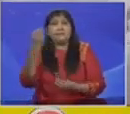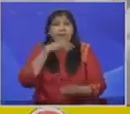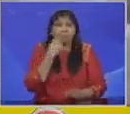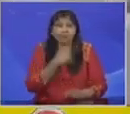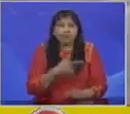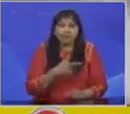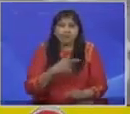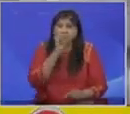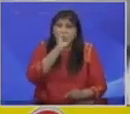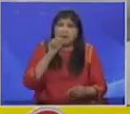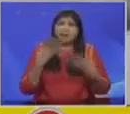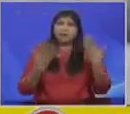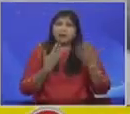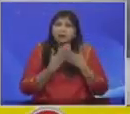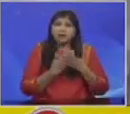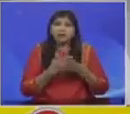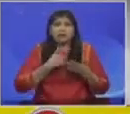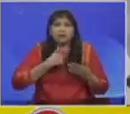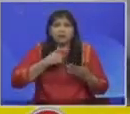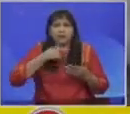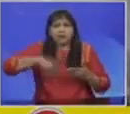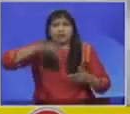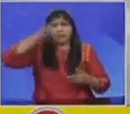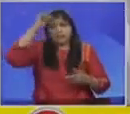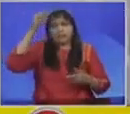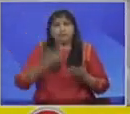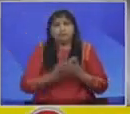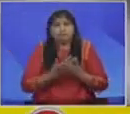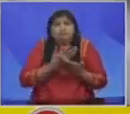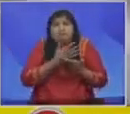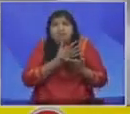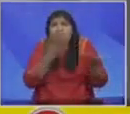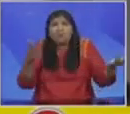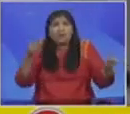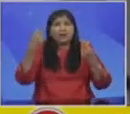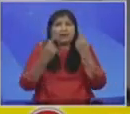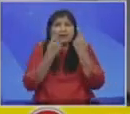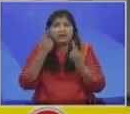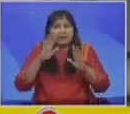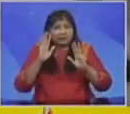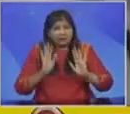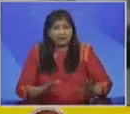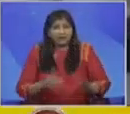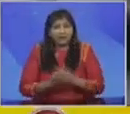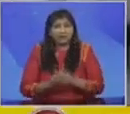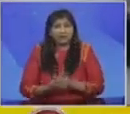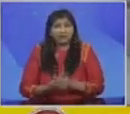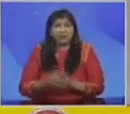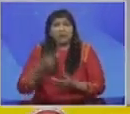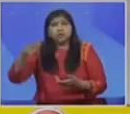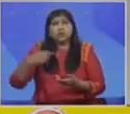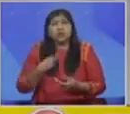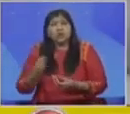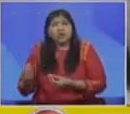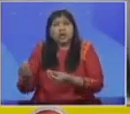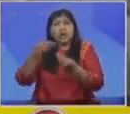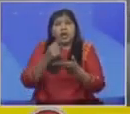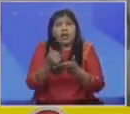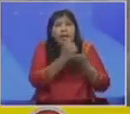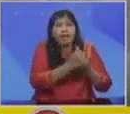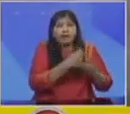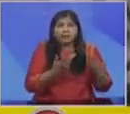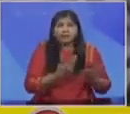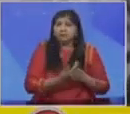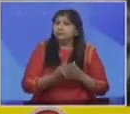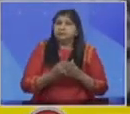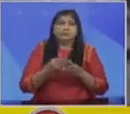जी ने लिखा है कि हमारे देश के अनगिनत वैज्ञानिक हैं जिनके योगदान के बिना साइंस इतनी प्रगति